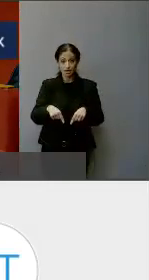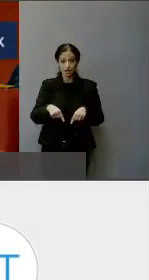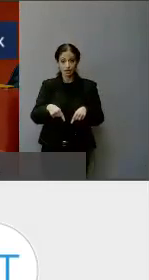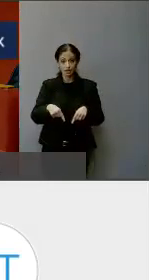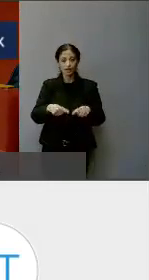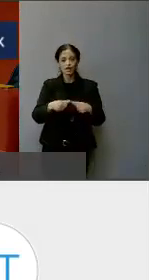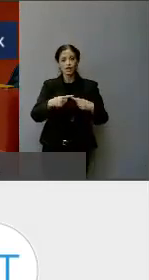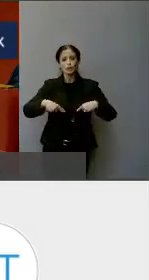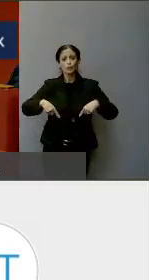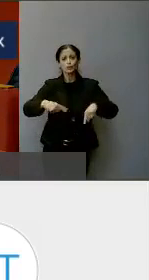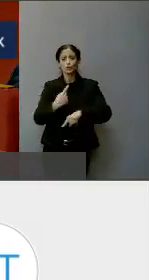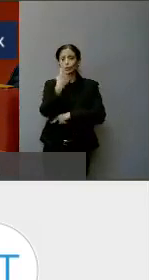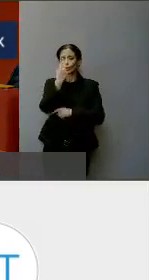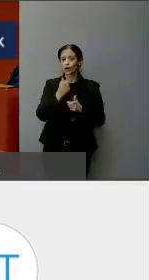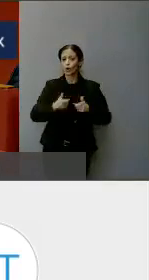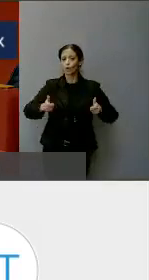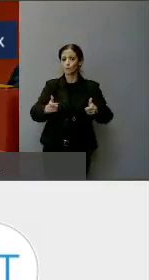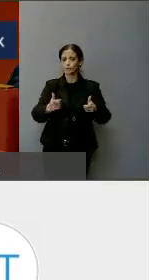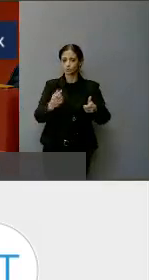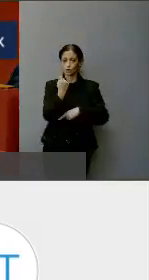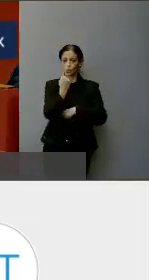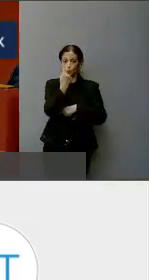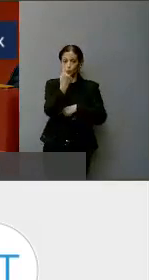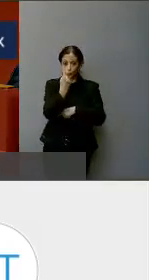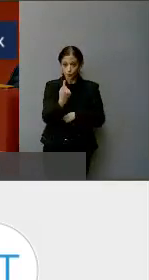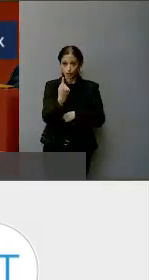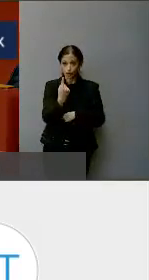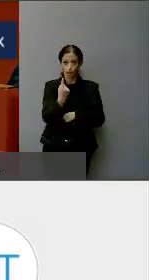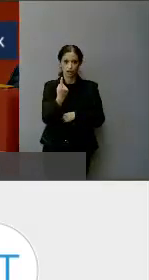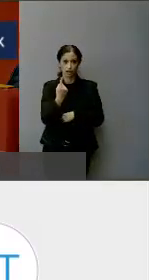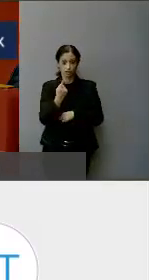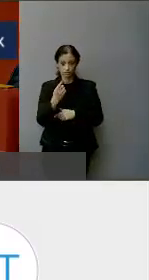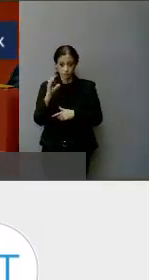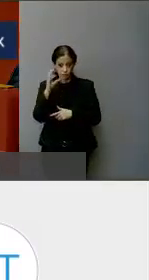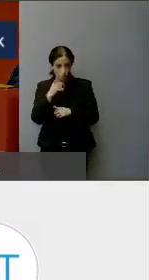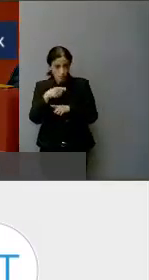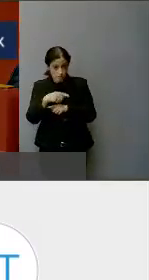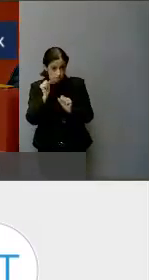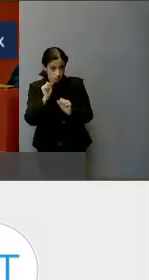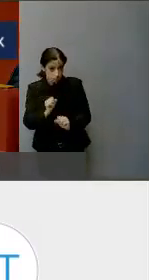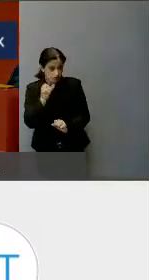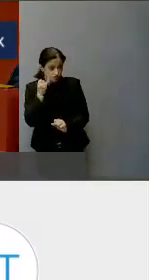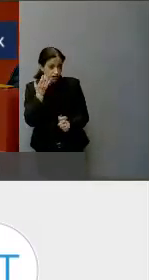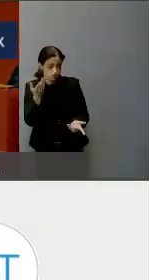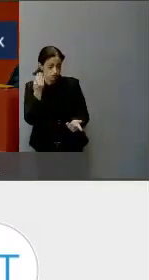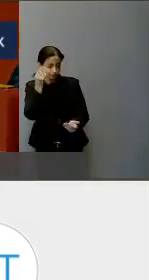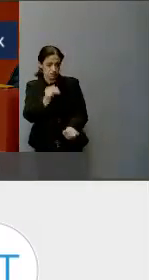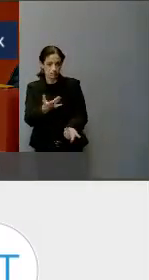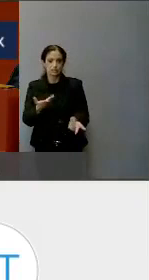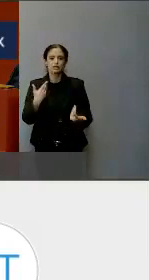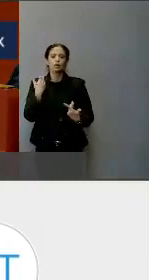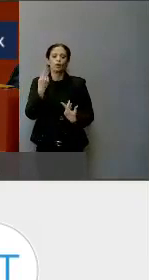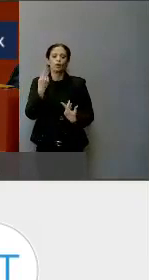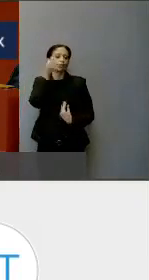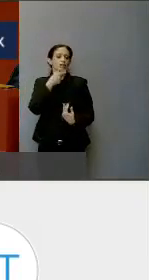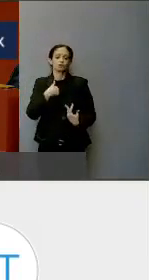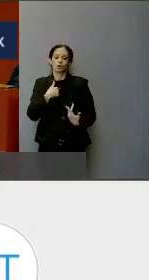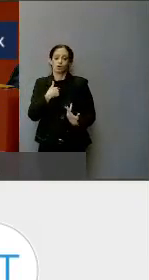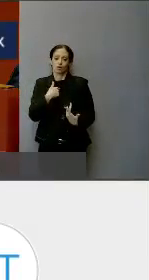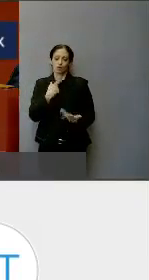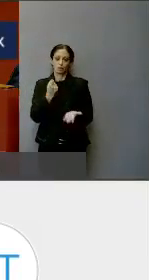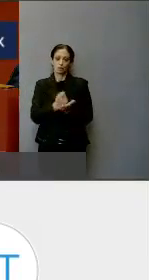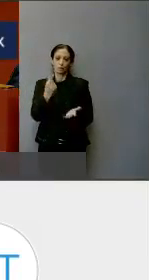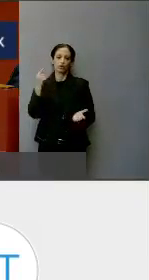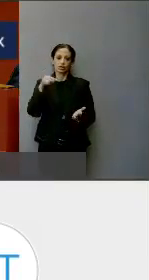sola commissione ditemi voi se non era possibile fare un sopralluogo quindi io credo e naturalmente che sia assolutamente importante